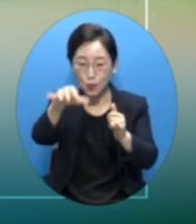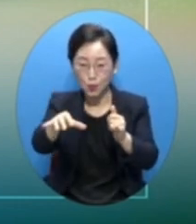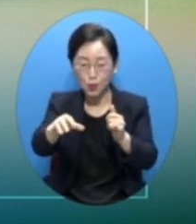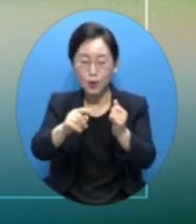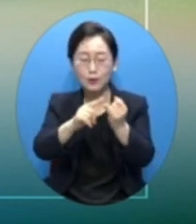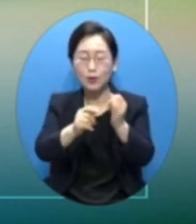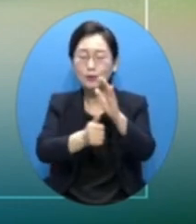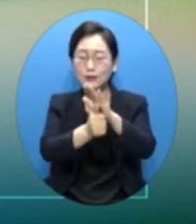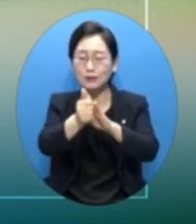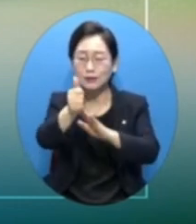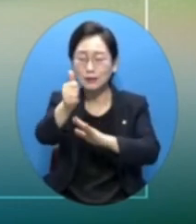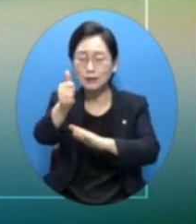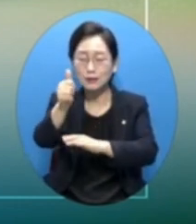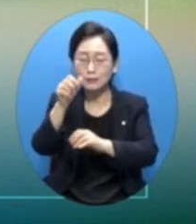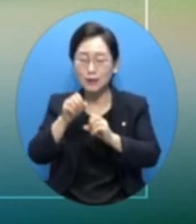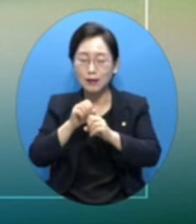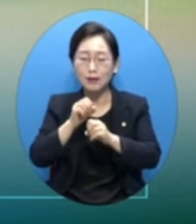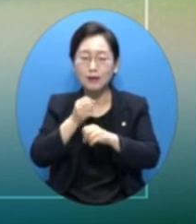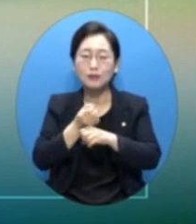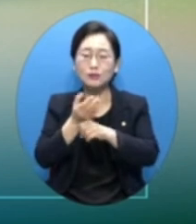메시지가 되게 할 것이다.